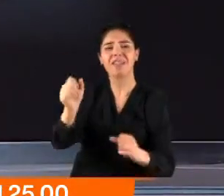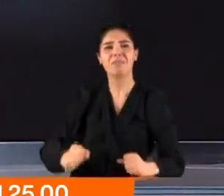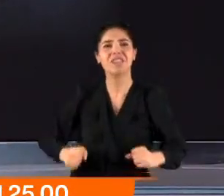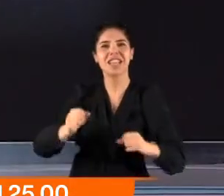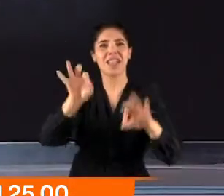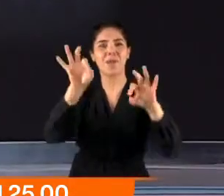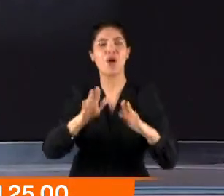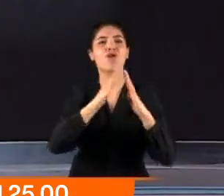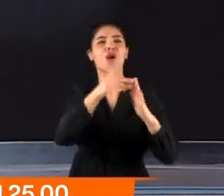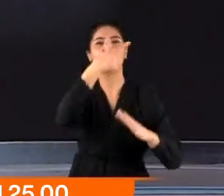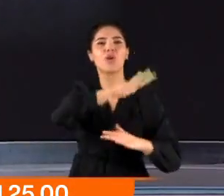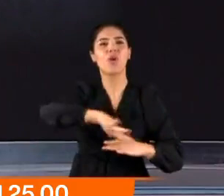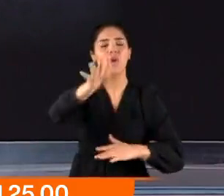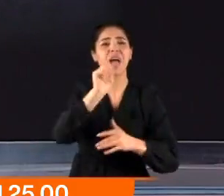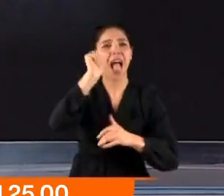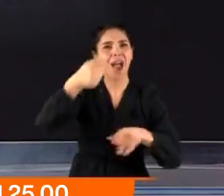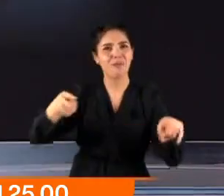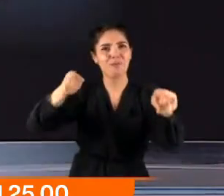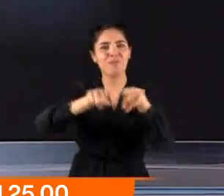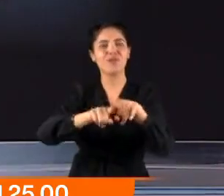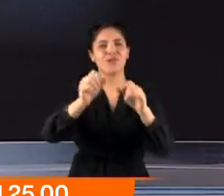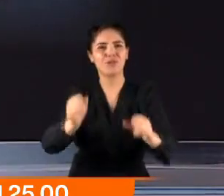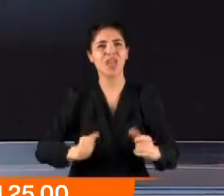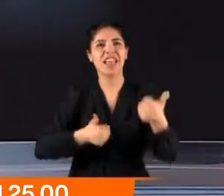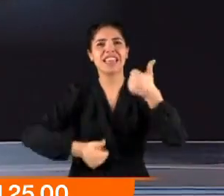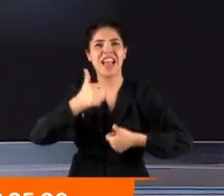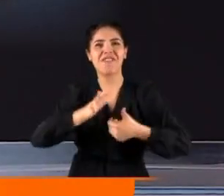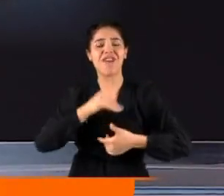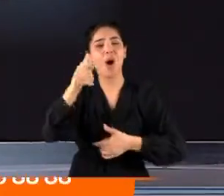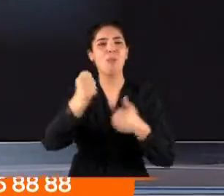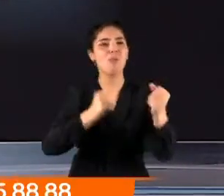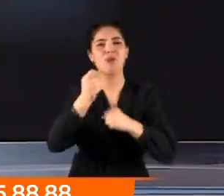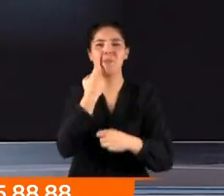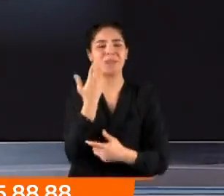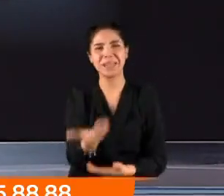ortaya. Komşu köylüler her gün buluşup karda kızak yarışı yapıyor. İşte kıran kırana o mücadele.